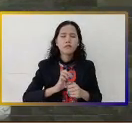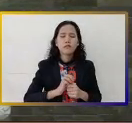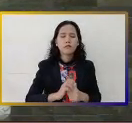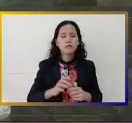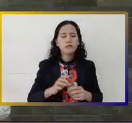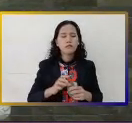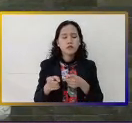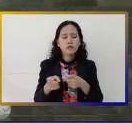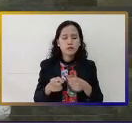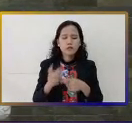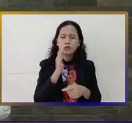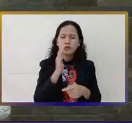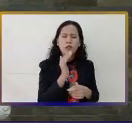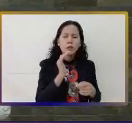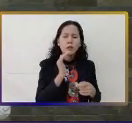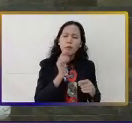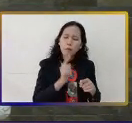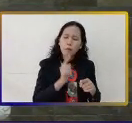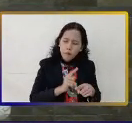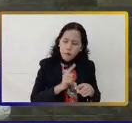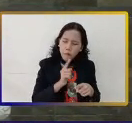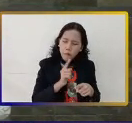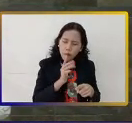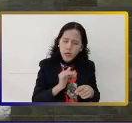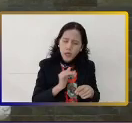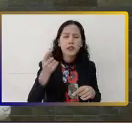sa espiritu na hindi po namin kailangan.